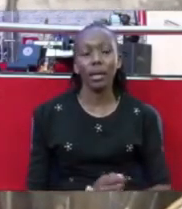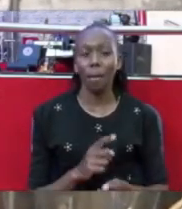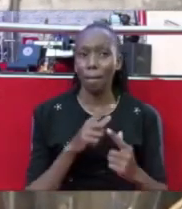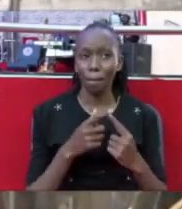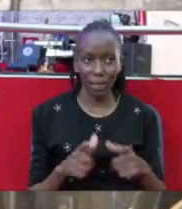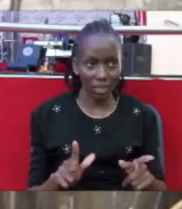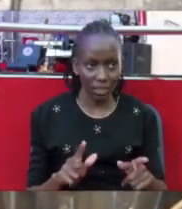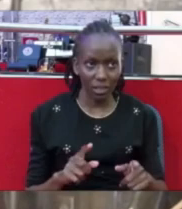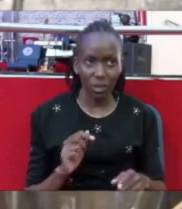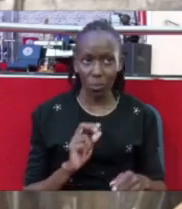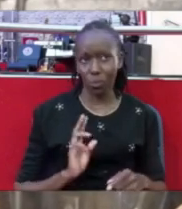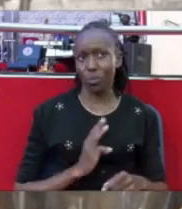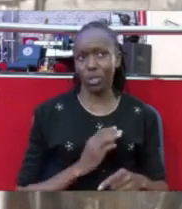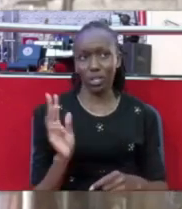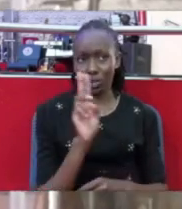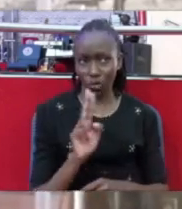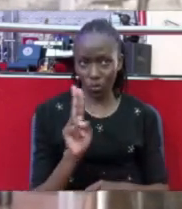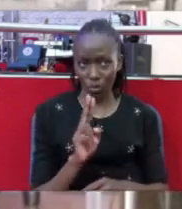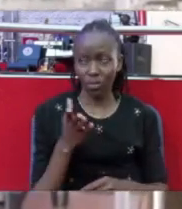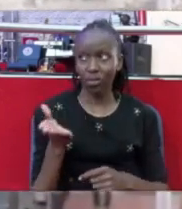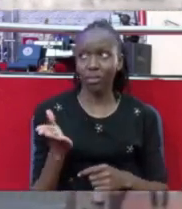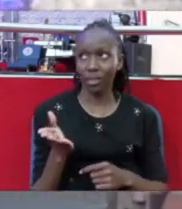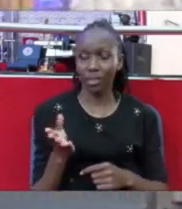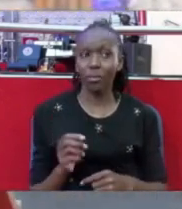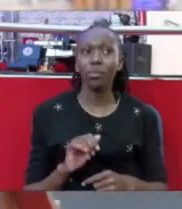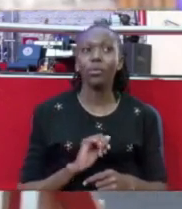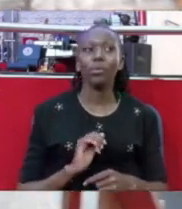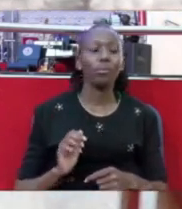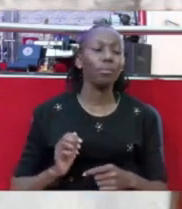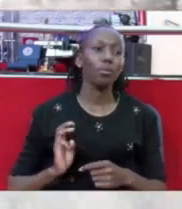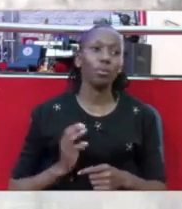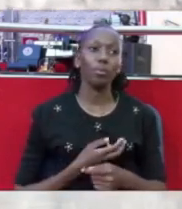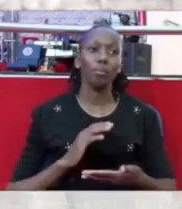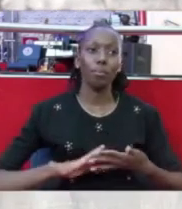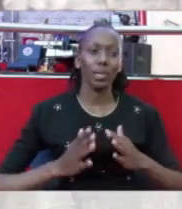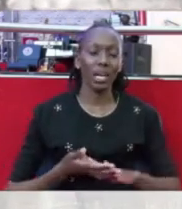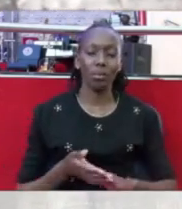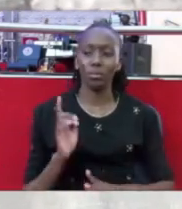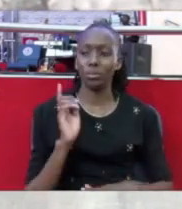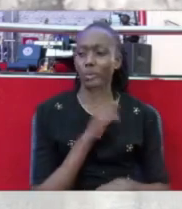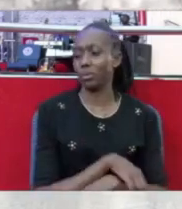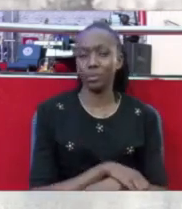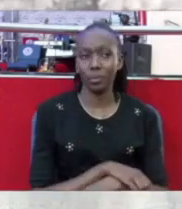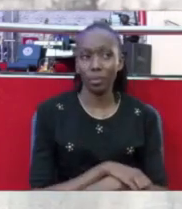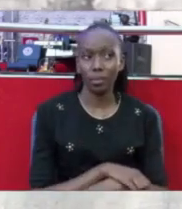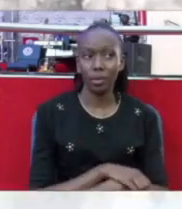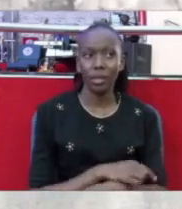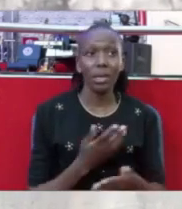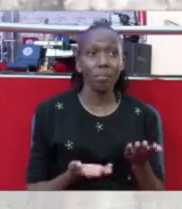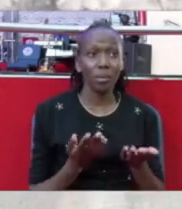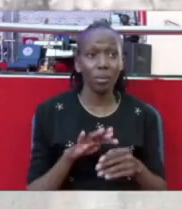ule uwezo tutakuwa tumeuharibu. The fact that your farm can produce grain. Kwamba shamba lako linaweza kupa